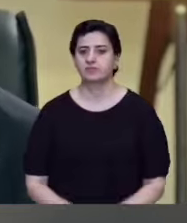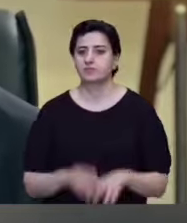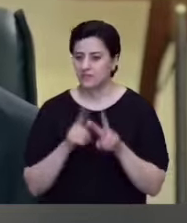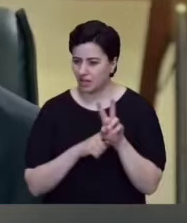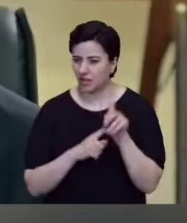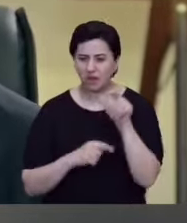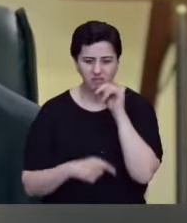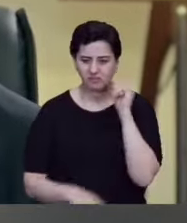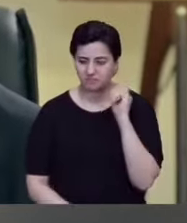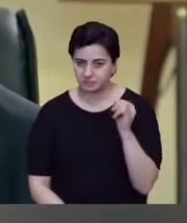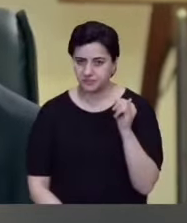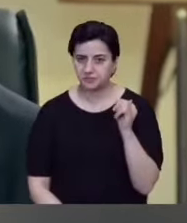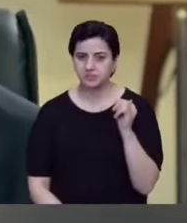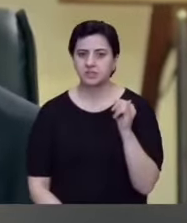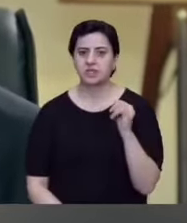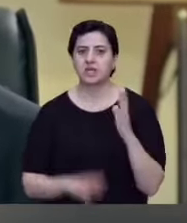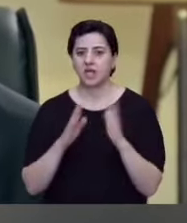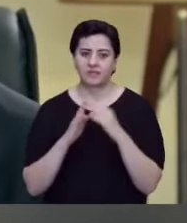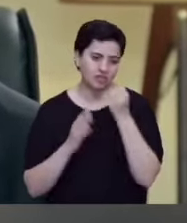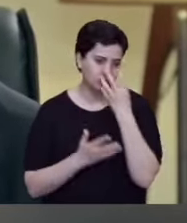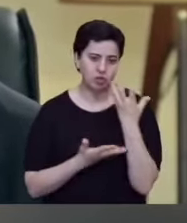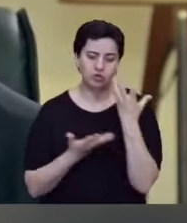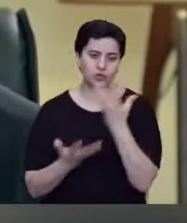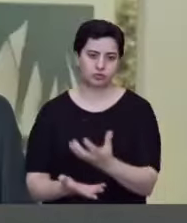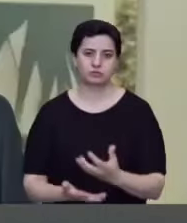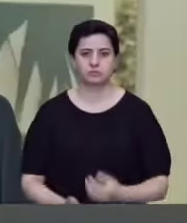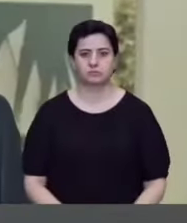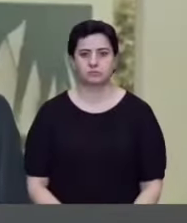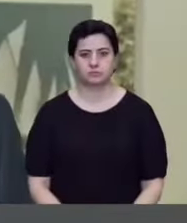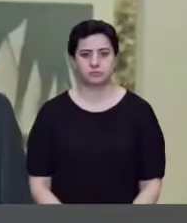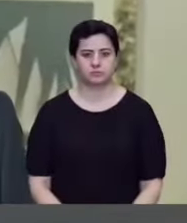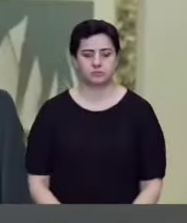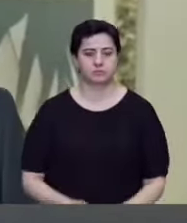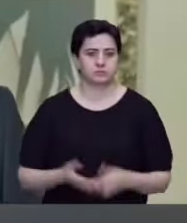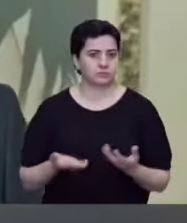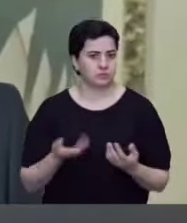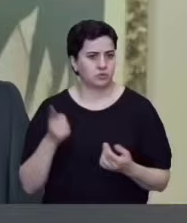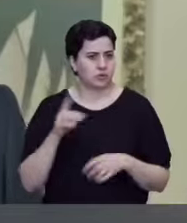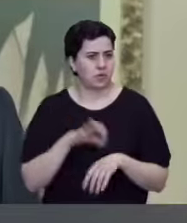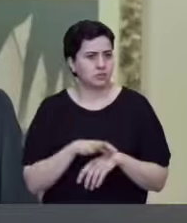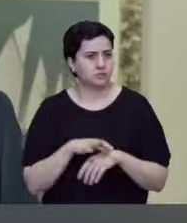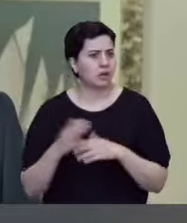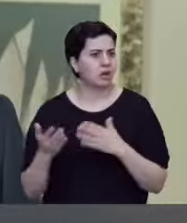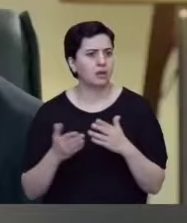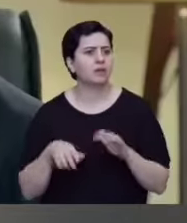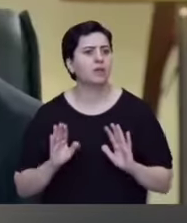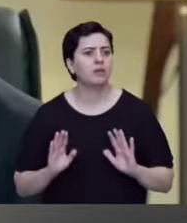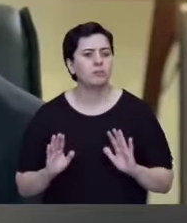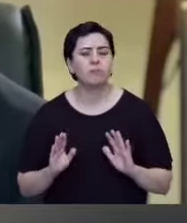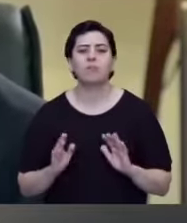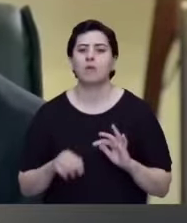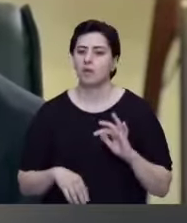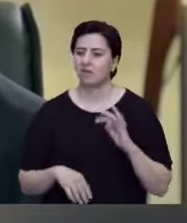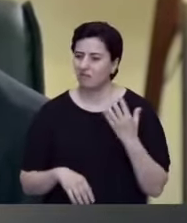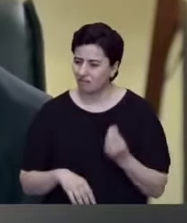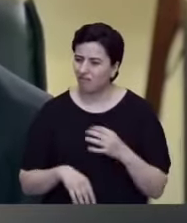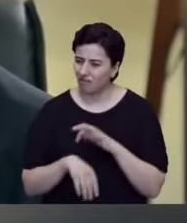Yener denen aşağılık adam. Eve çiçek göndermiş diyorum. İyi de o hastanede değil miydi?